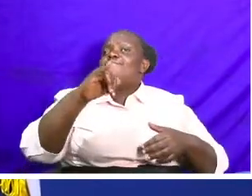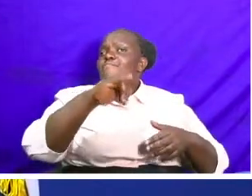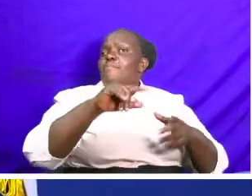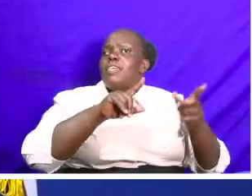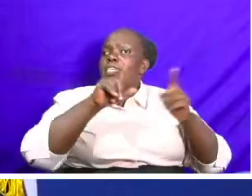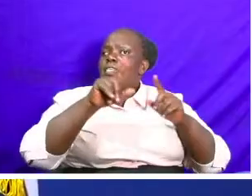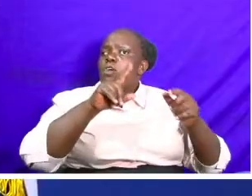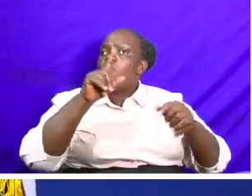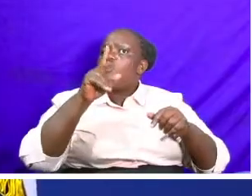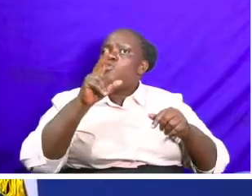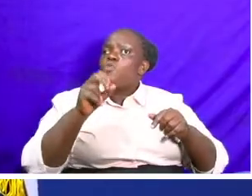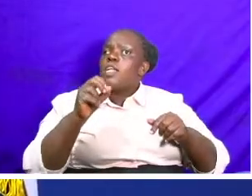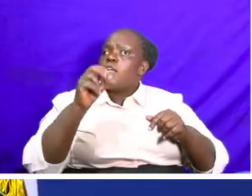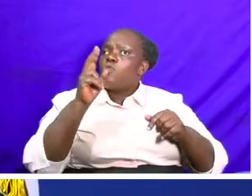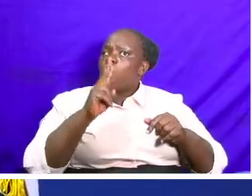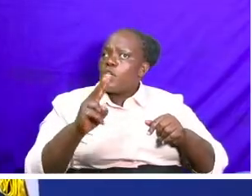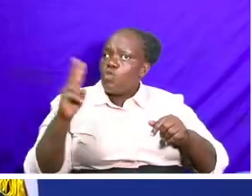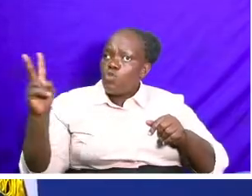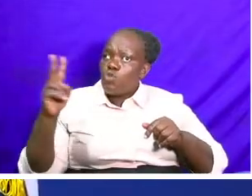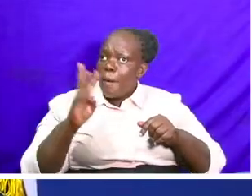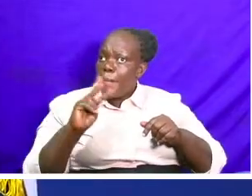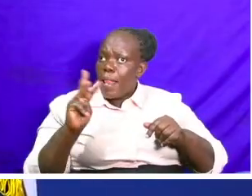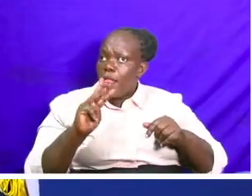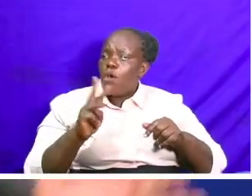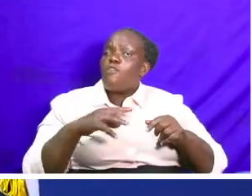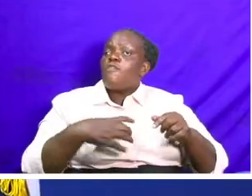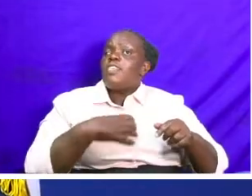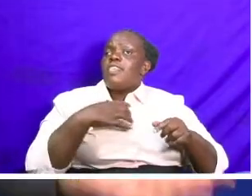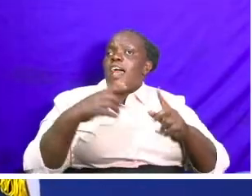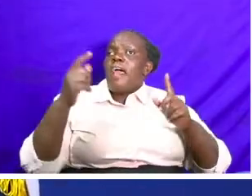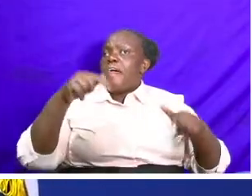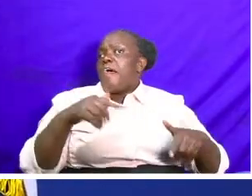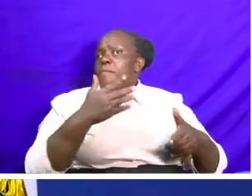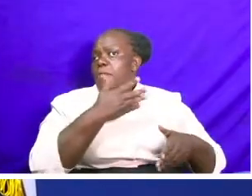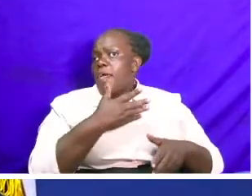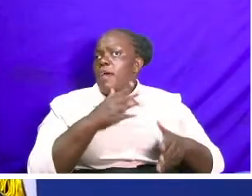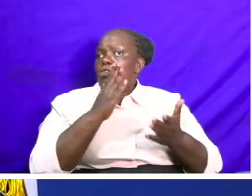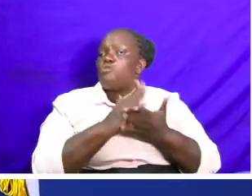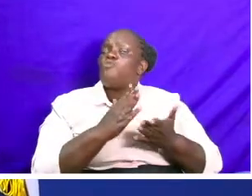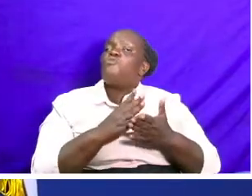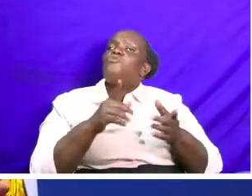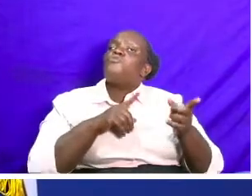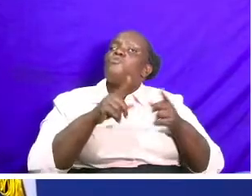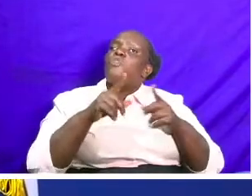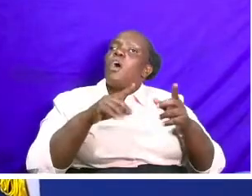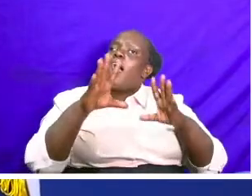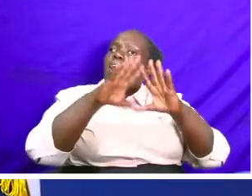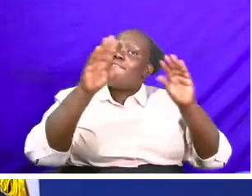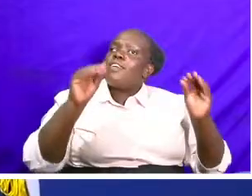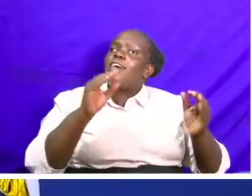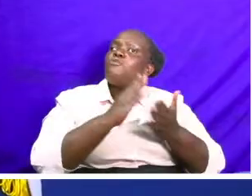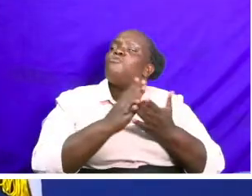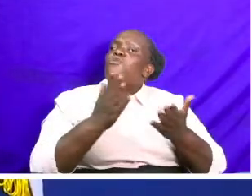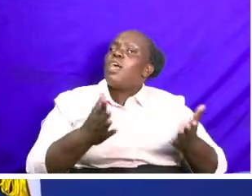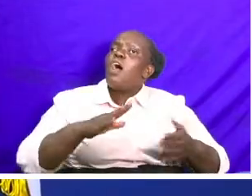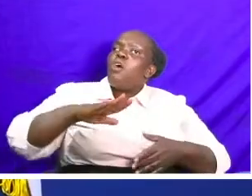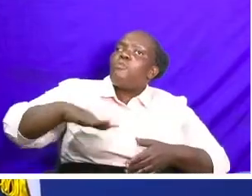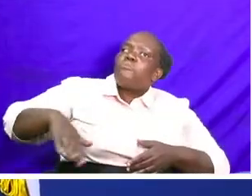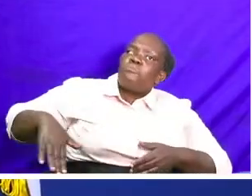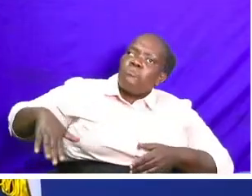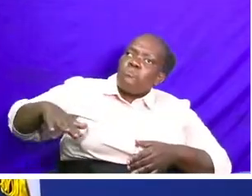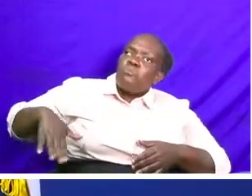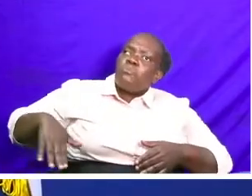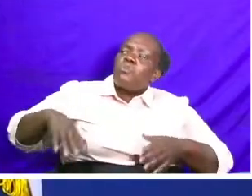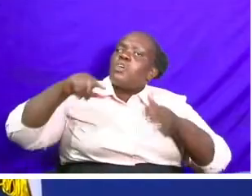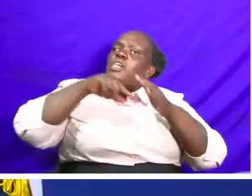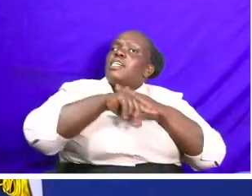wasafiri 22,000,000. Jameni, ukitembea Afrika kote kote, tulikuwa tuko mbele, sasa tunawachwa nyuma.